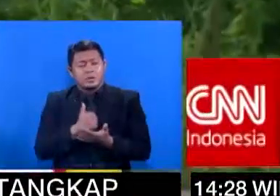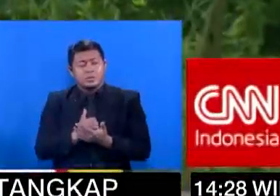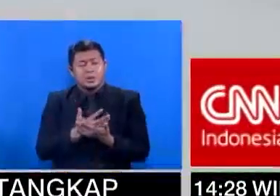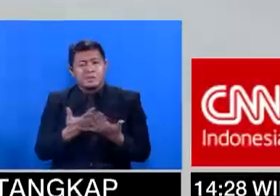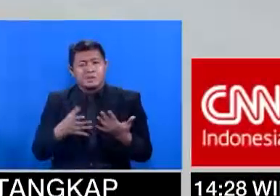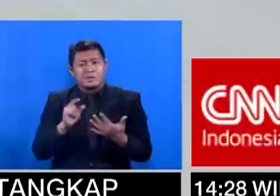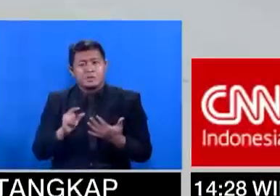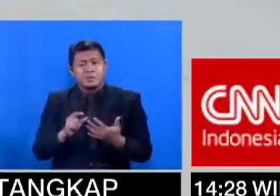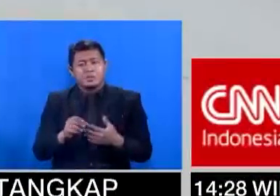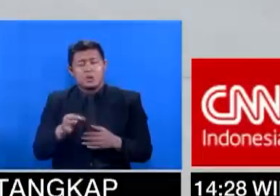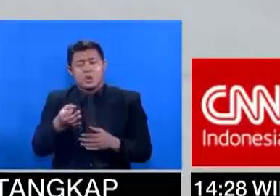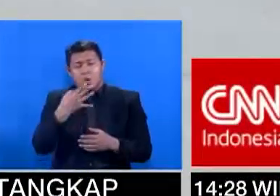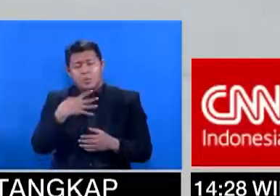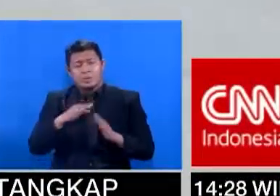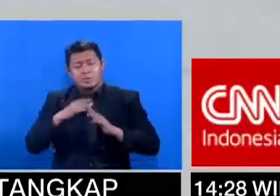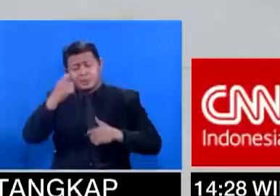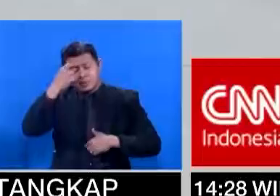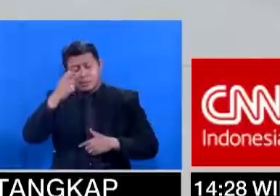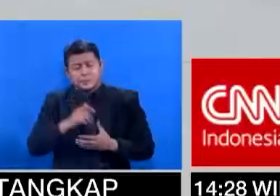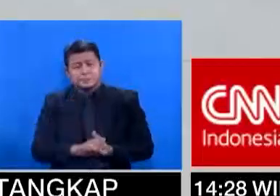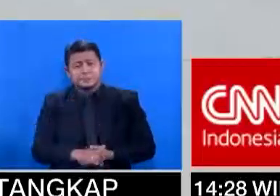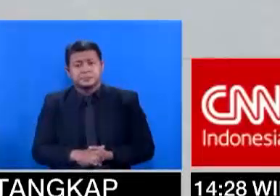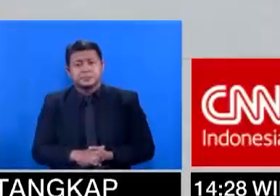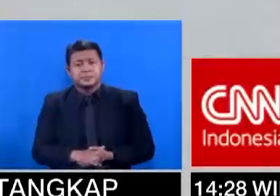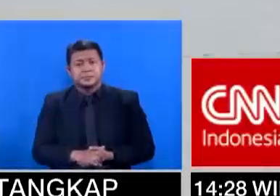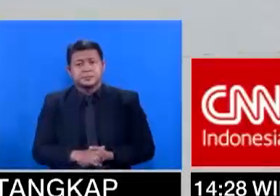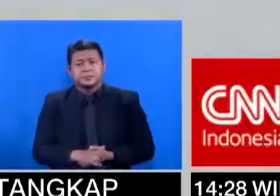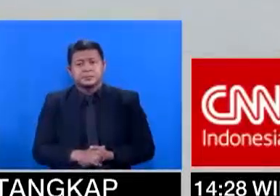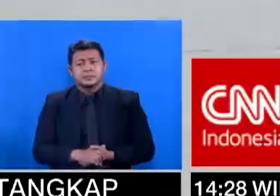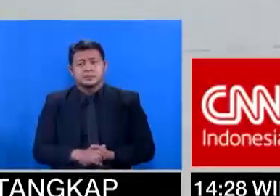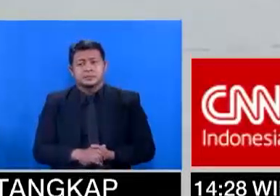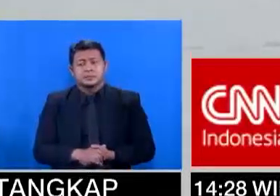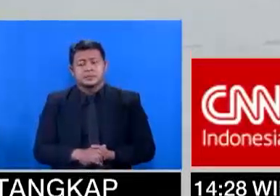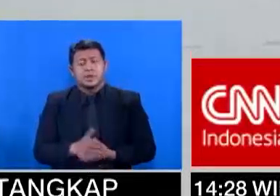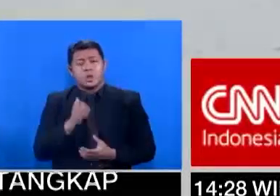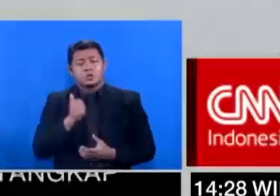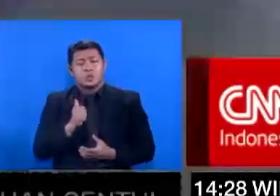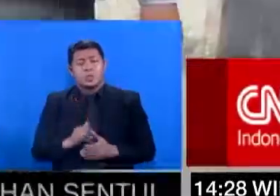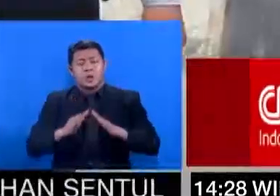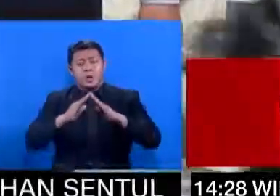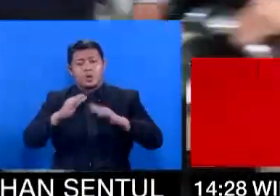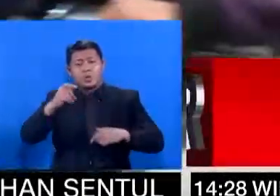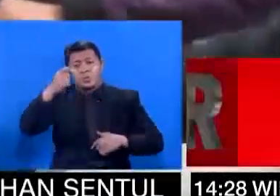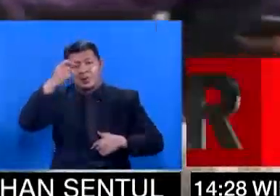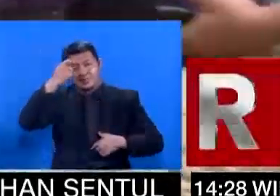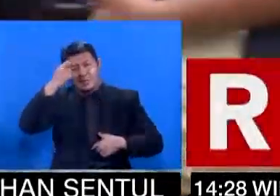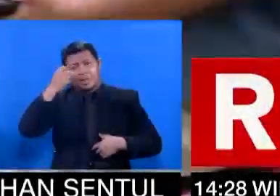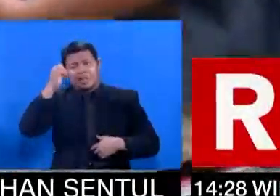masyarakat untuk pengobatan di rumah sakit, sehingga tidak membuat lumpuhnya rumah sakit